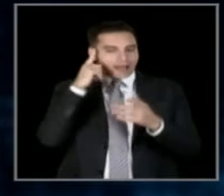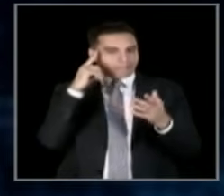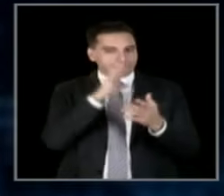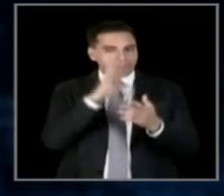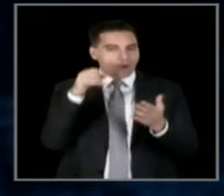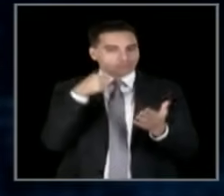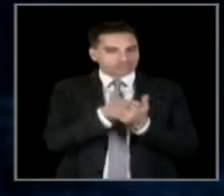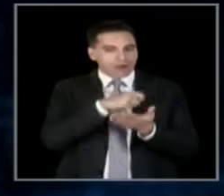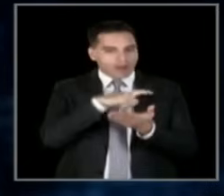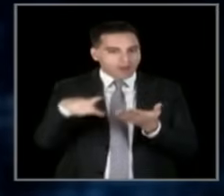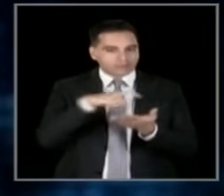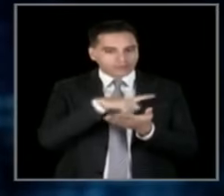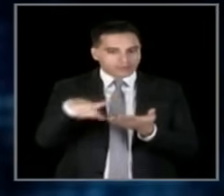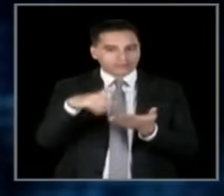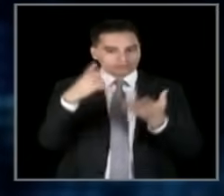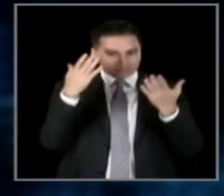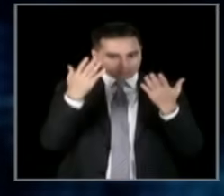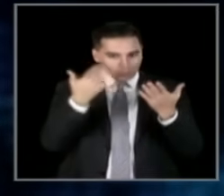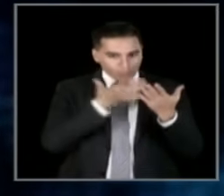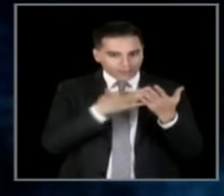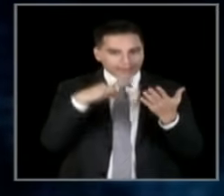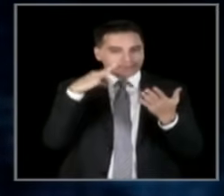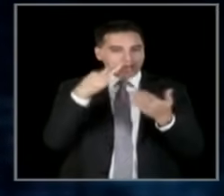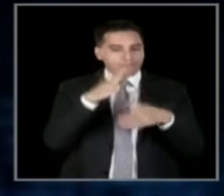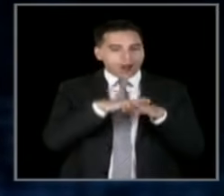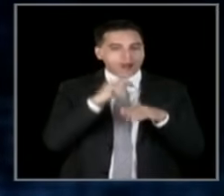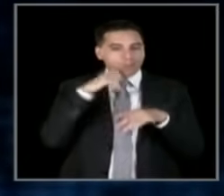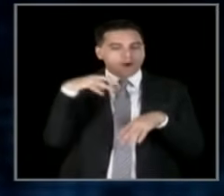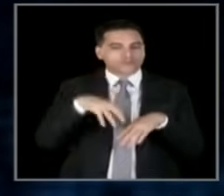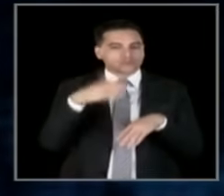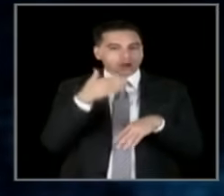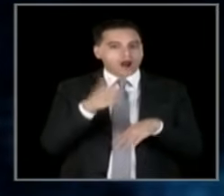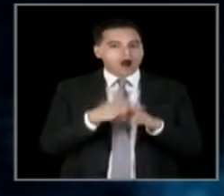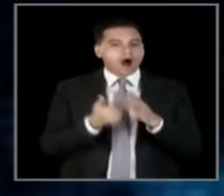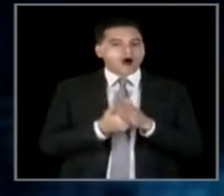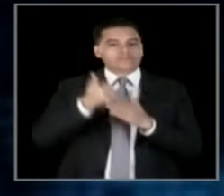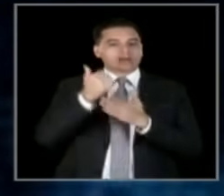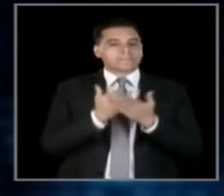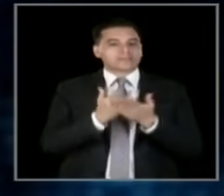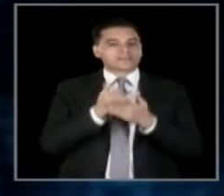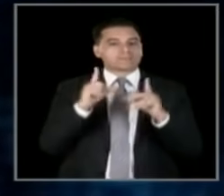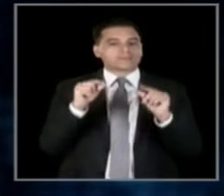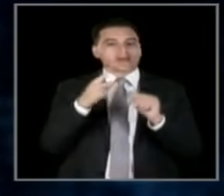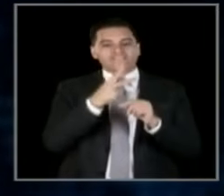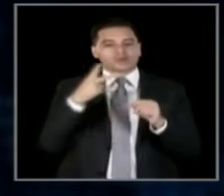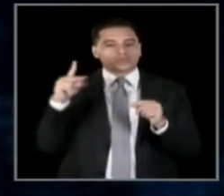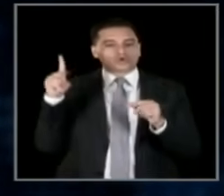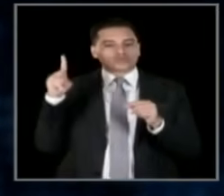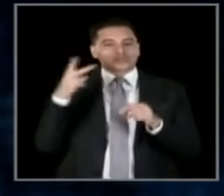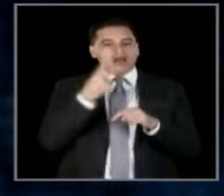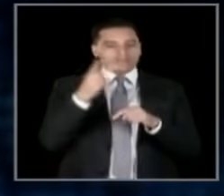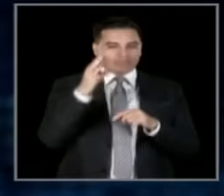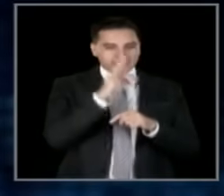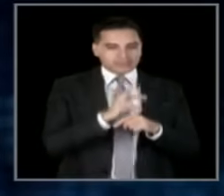شهادات التقدير، وآخرها الوسام الذهبي على مستوى القاهرة كأفضل مدرسة متميزة لعام